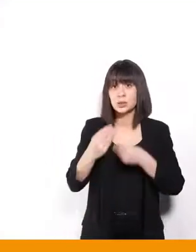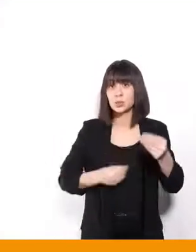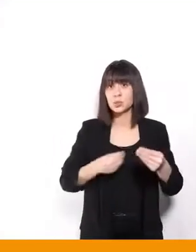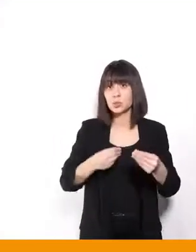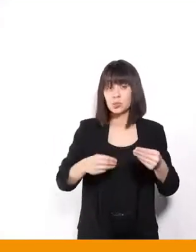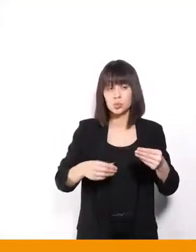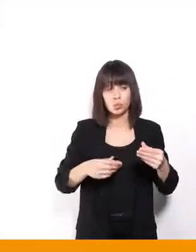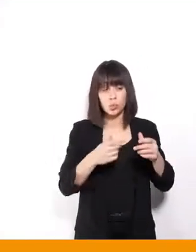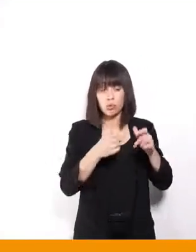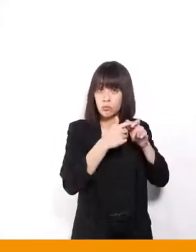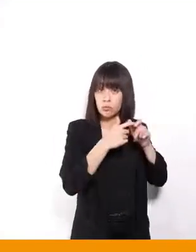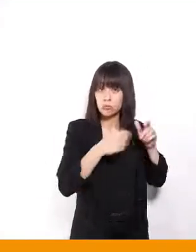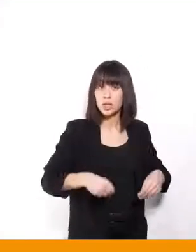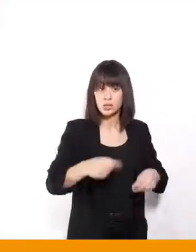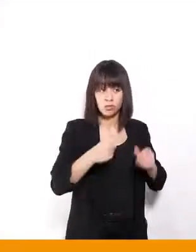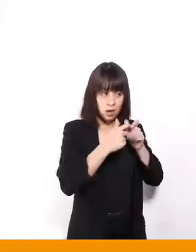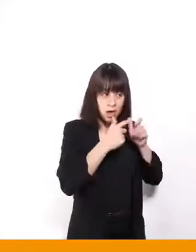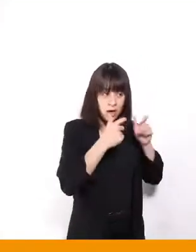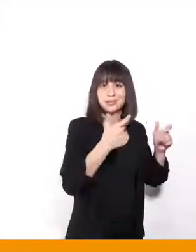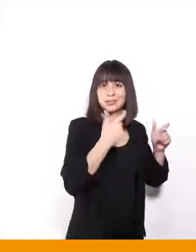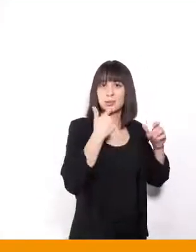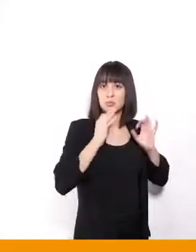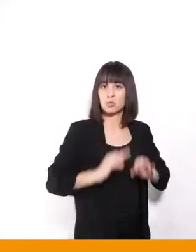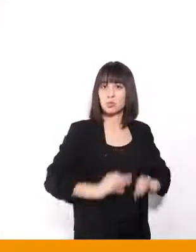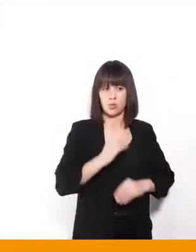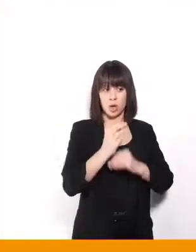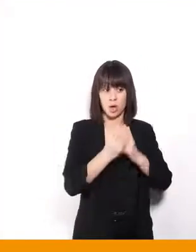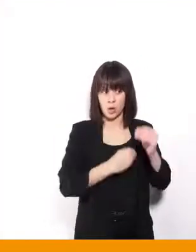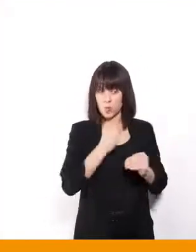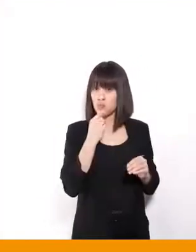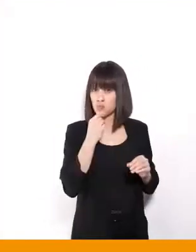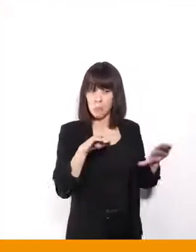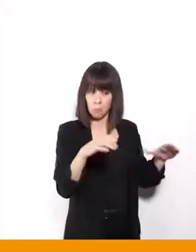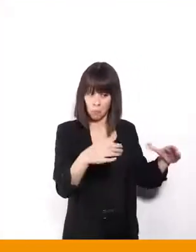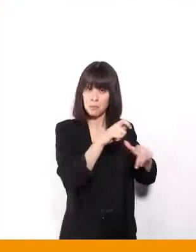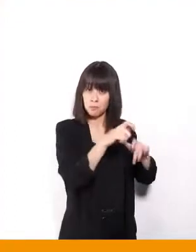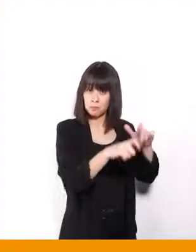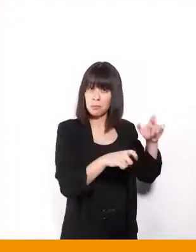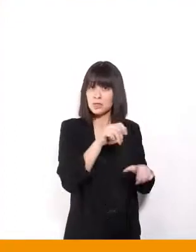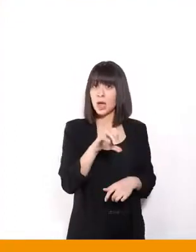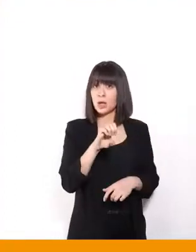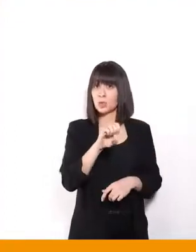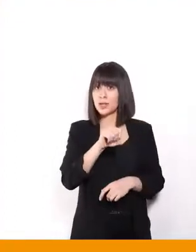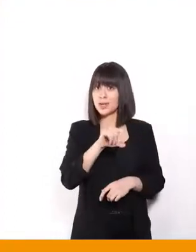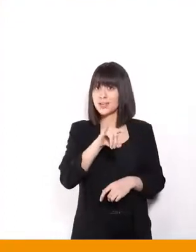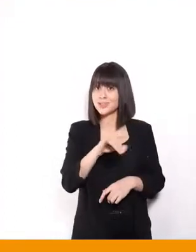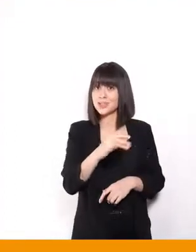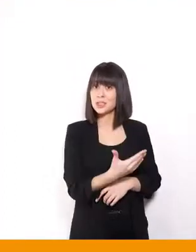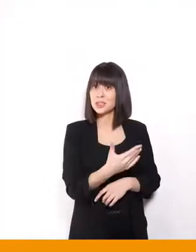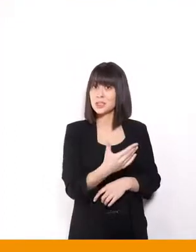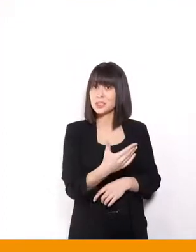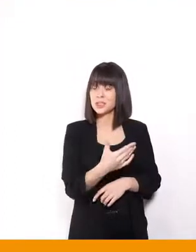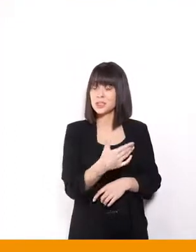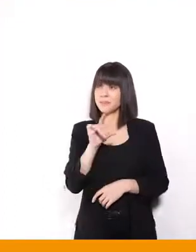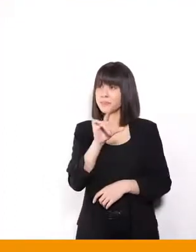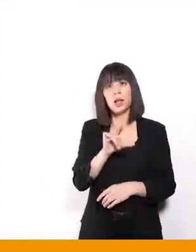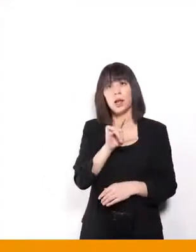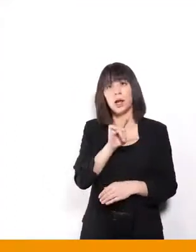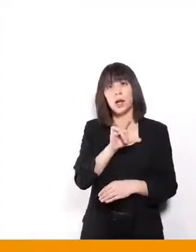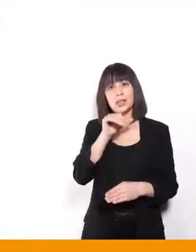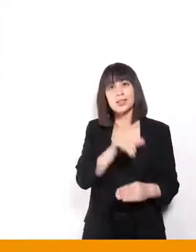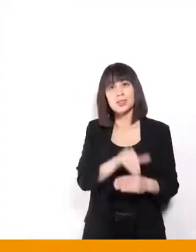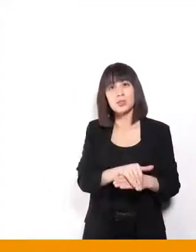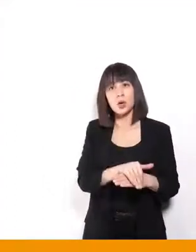ou des AESH en particulier, je veux dire quasiment le lundi soir, ils peuvent se voir